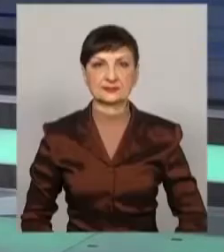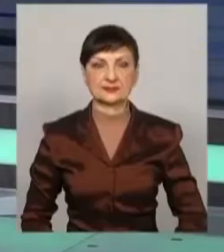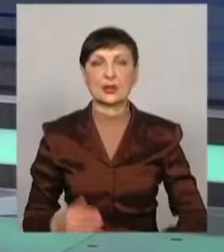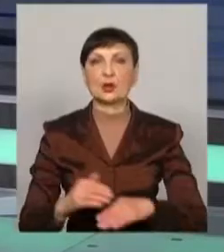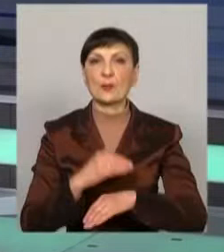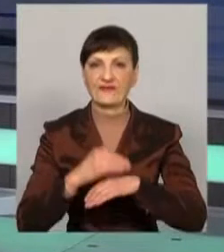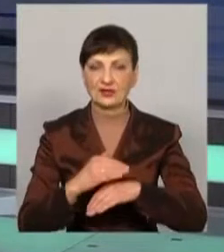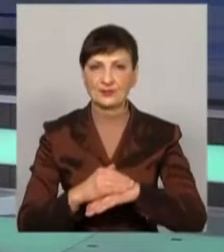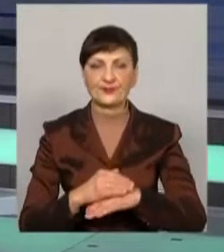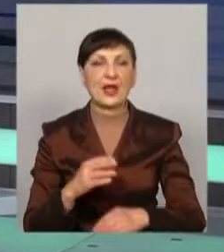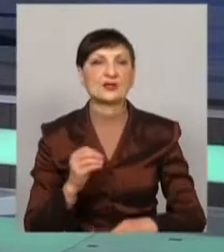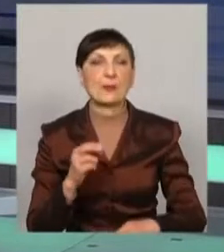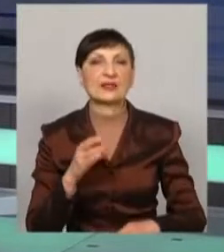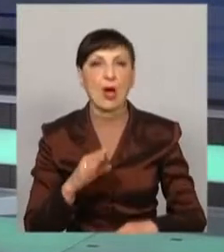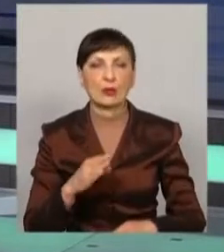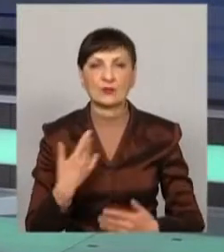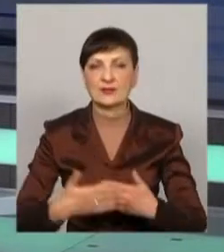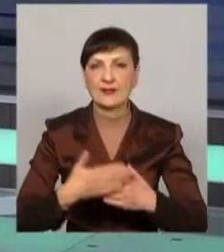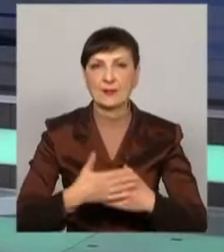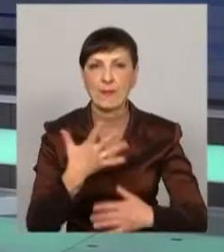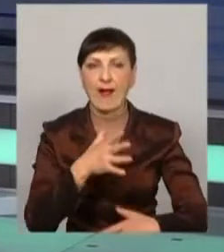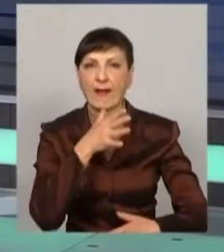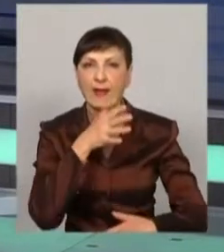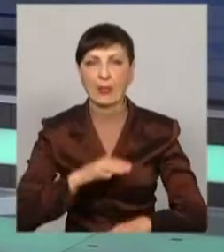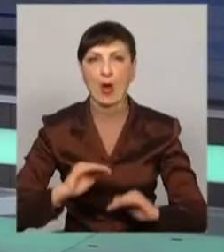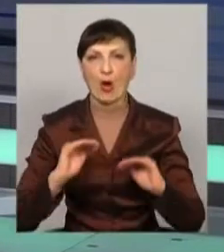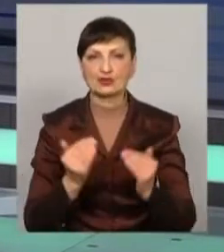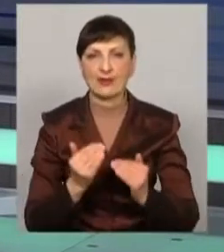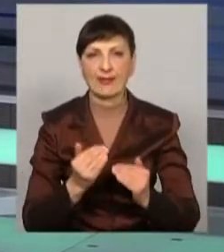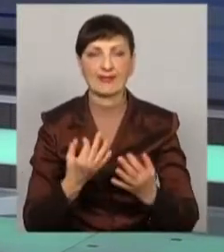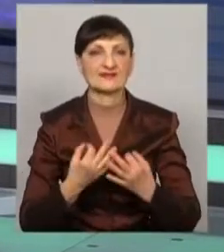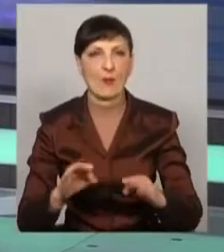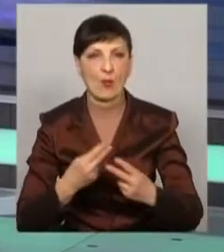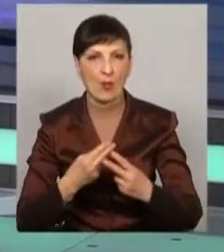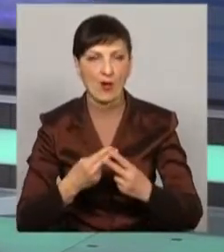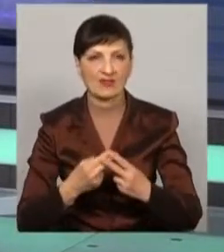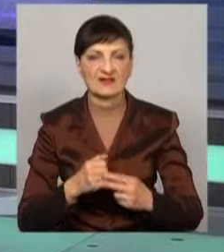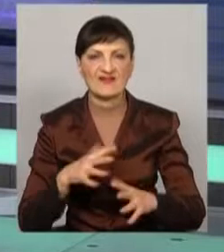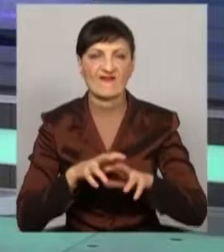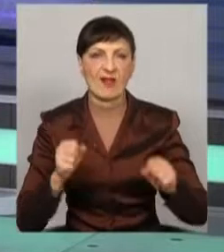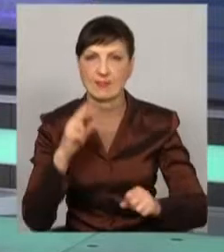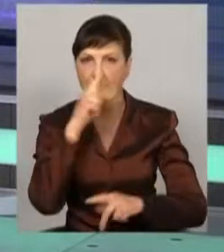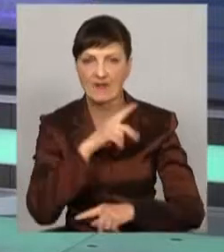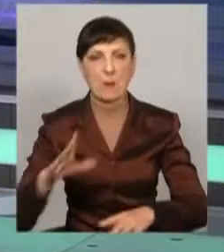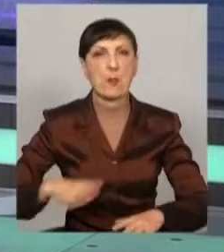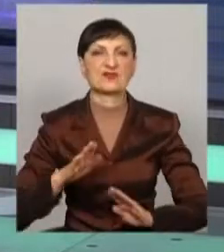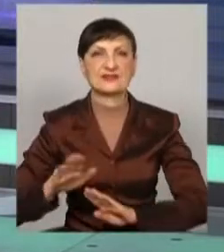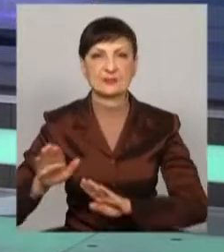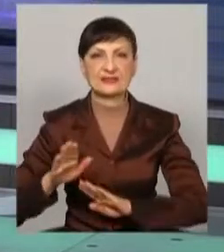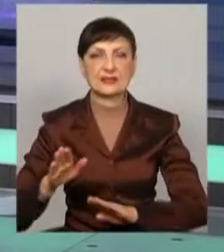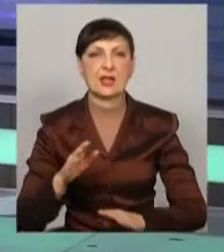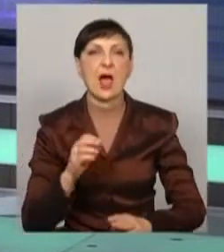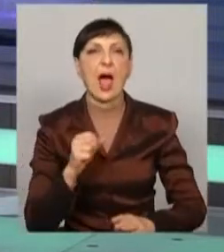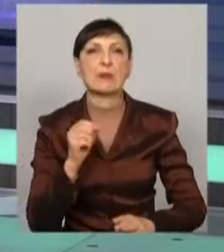Ельжана Абертанова приговорили к 5 годам ограничения свободы за злоупотребление властью. Его бывшему заместителю